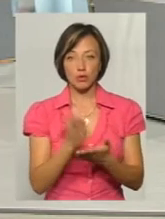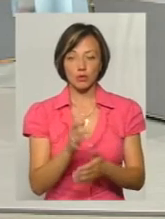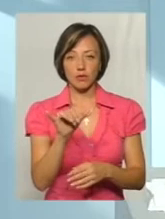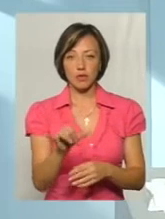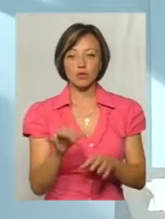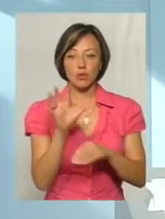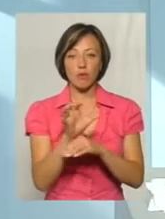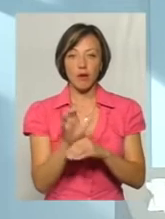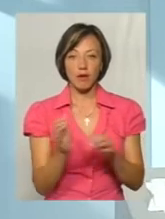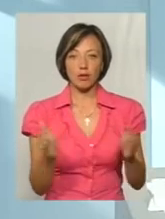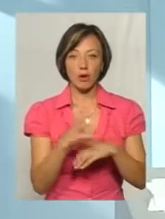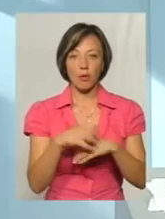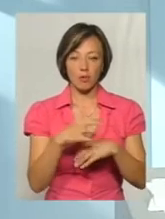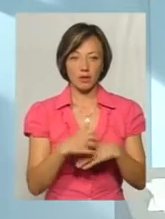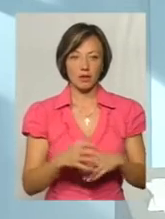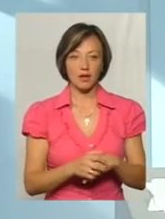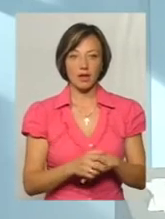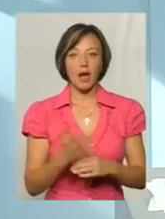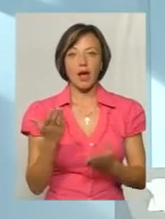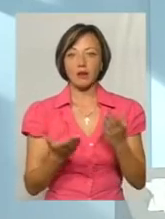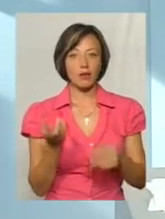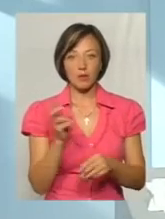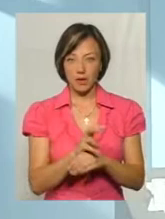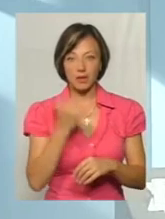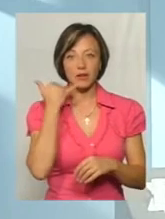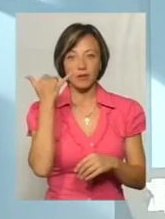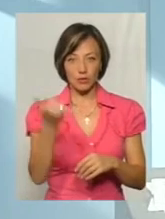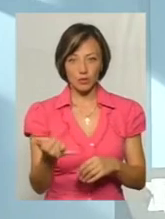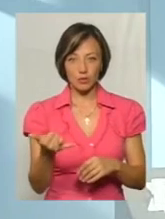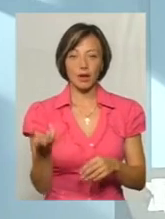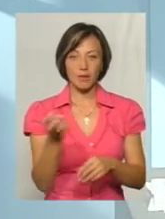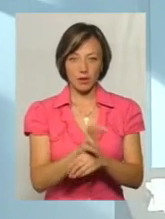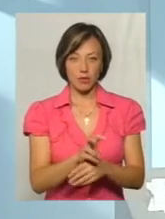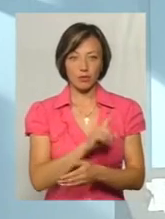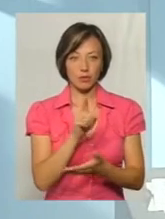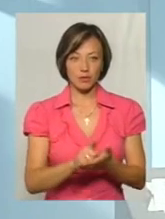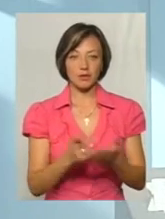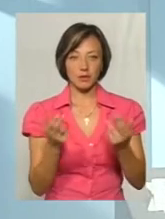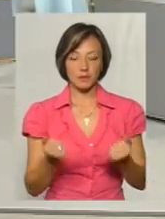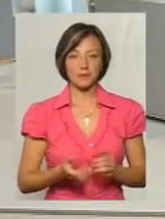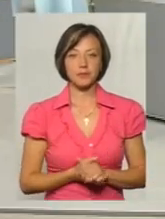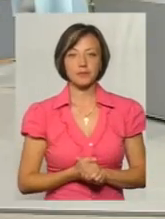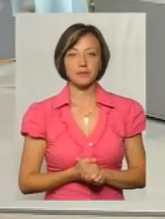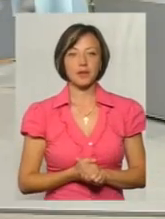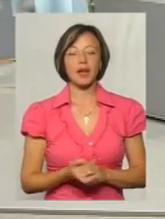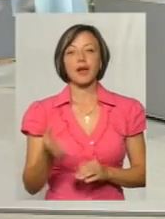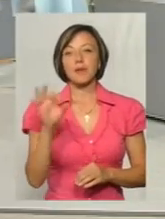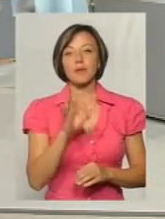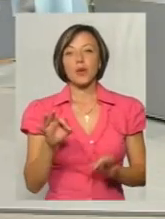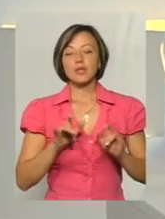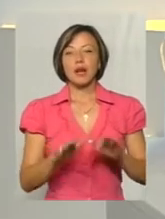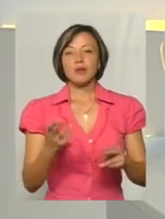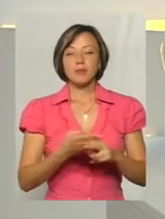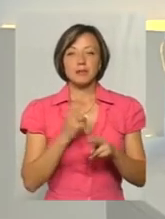того собачку і котика. А якщо не приходить, то телефонуйте і хай приходить обов'язково. Да. Тепер про заходи безпеки, які